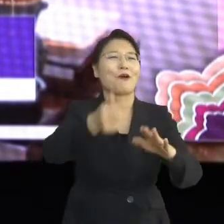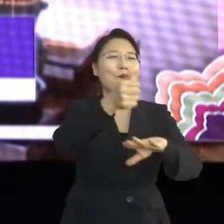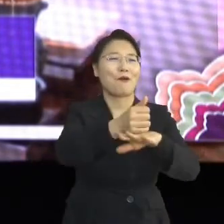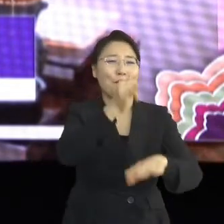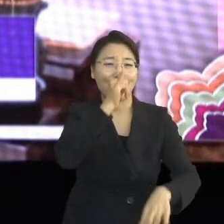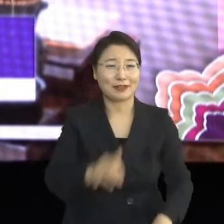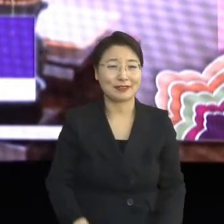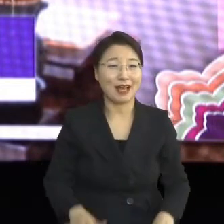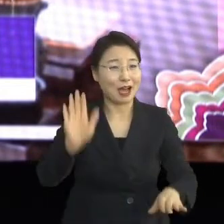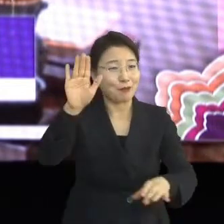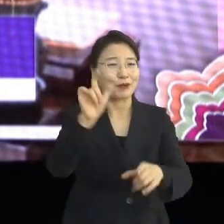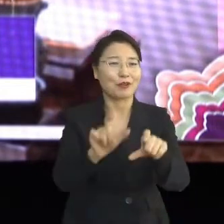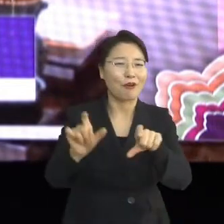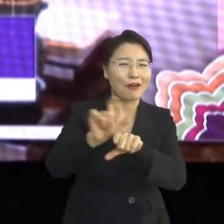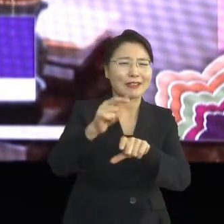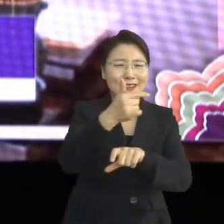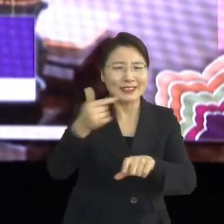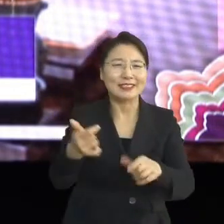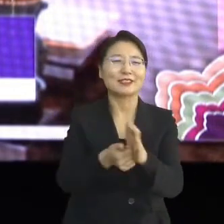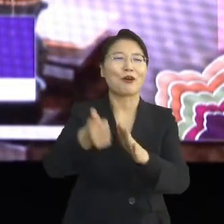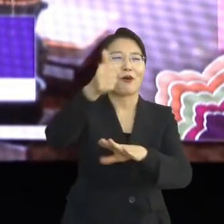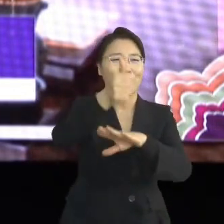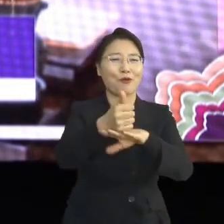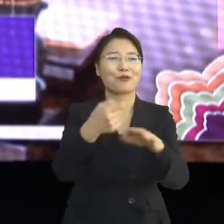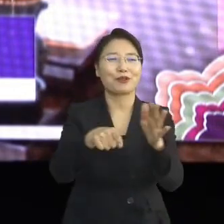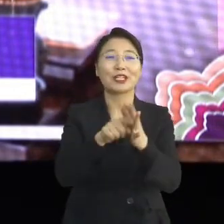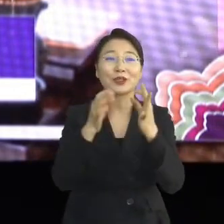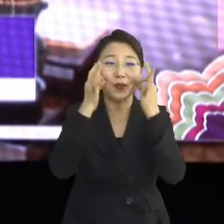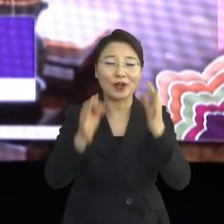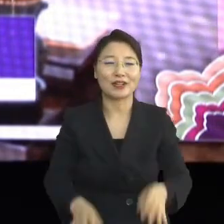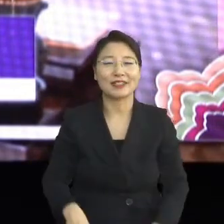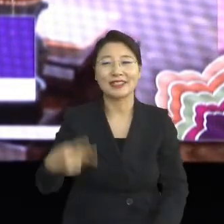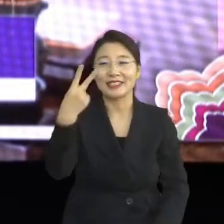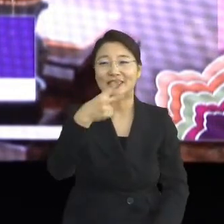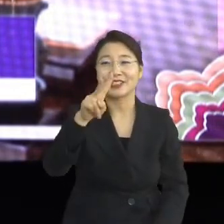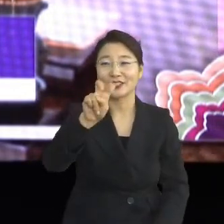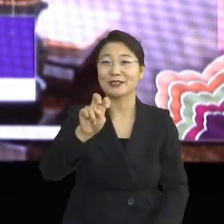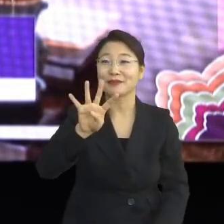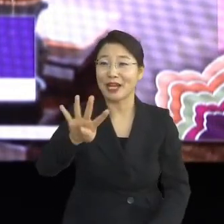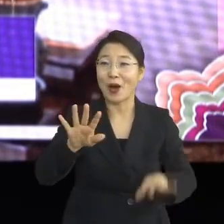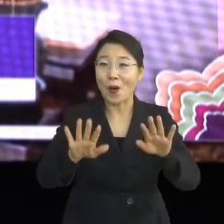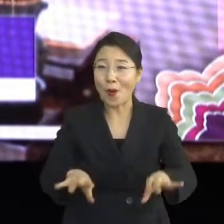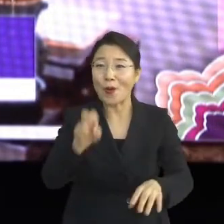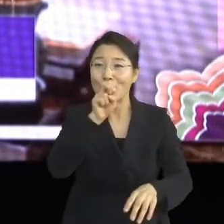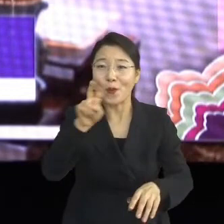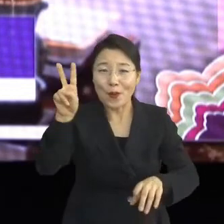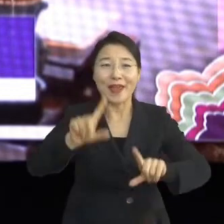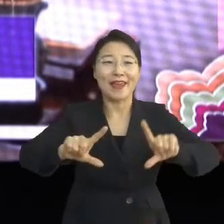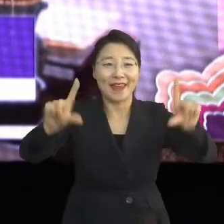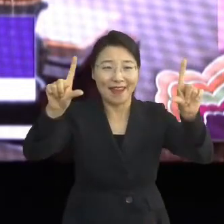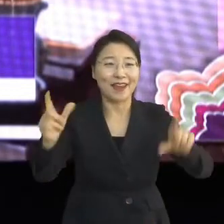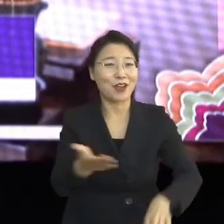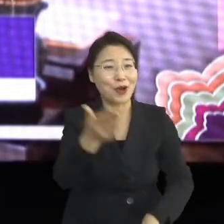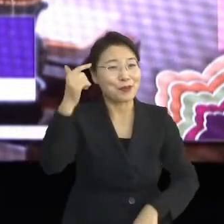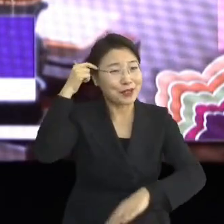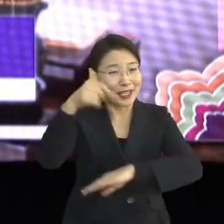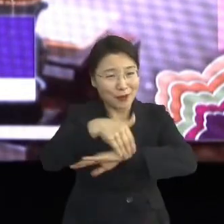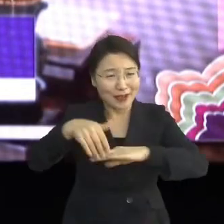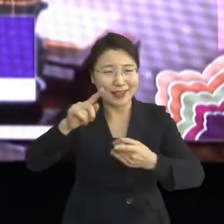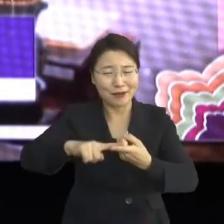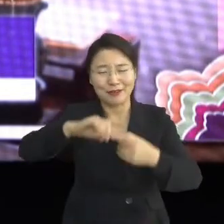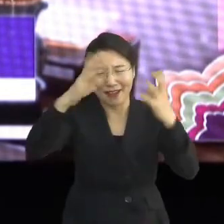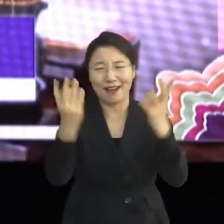성과를 내도록 하겠습니다. 2024년 갑진년 올해도 계획하시는 모든 일이 잘 되기를